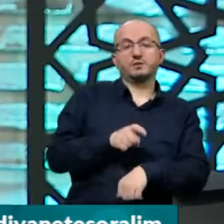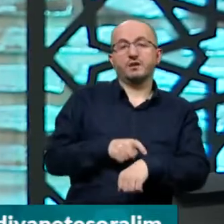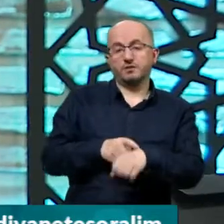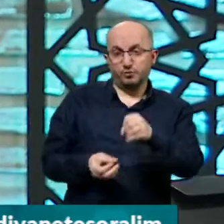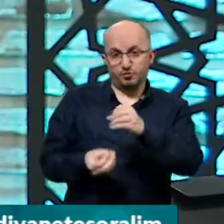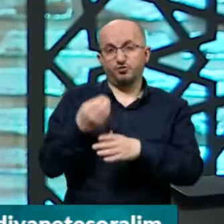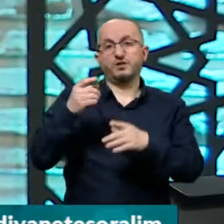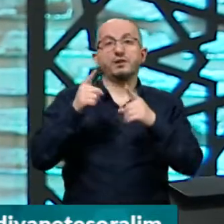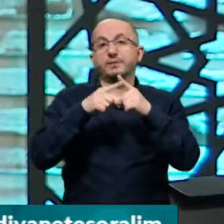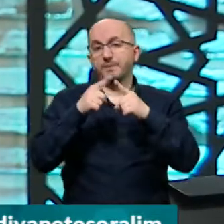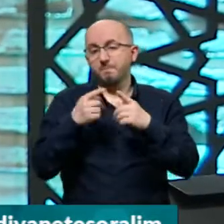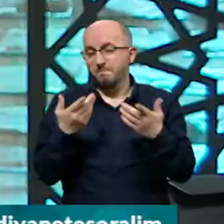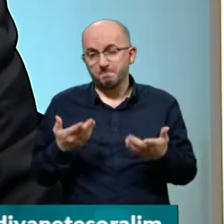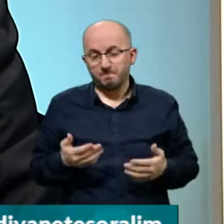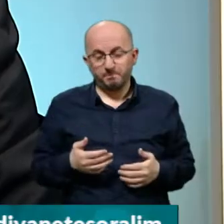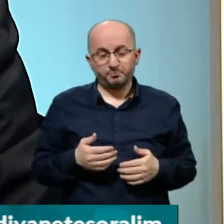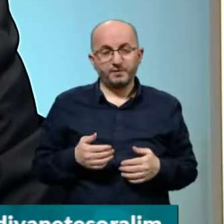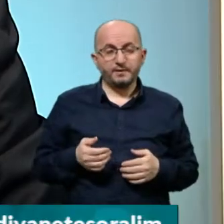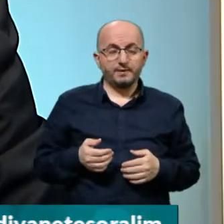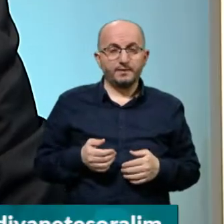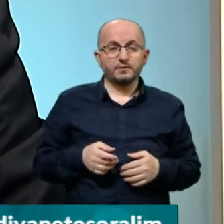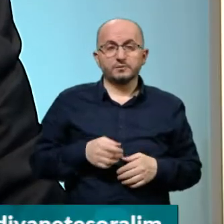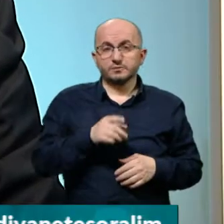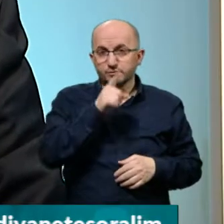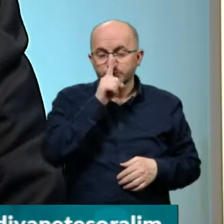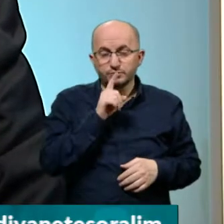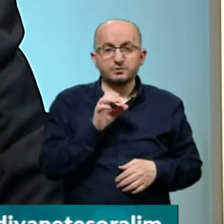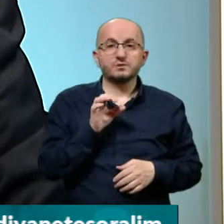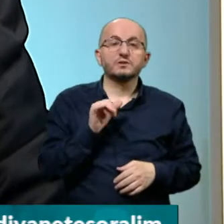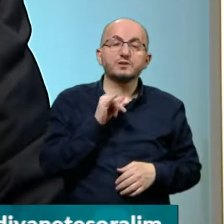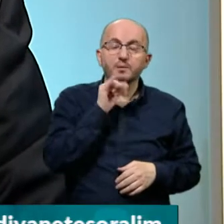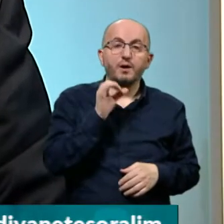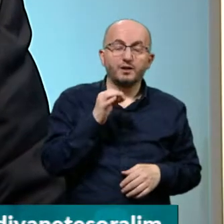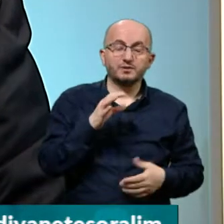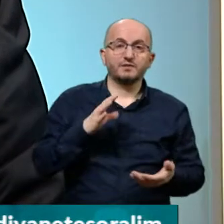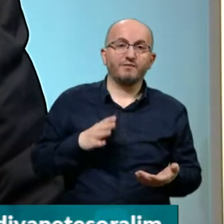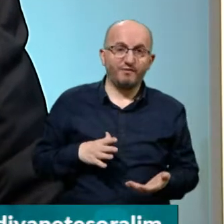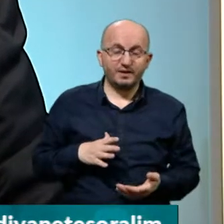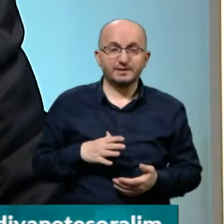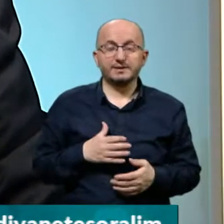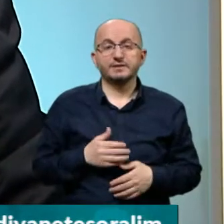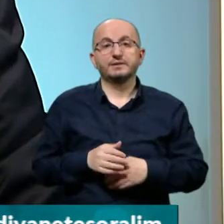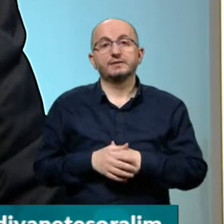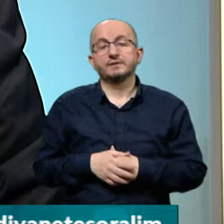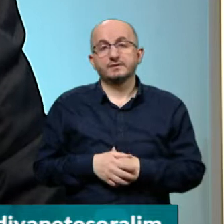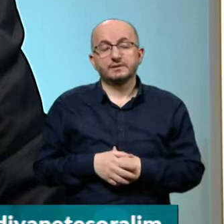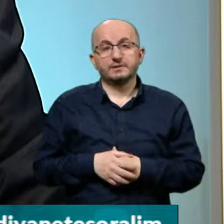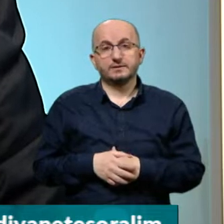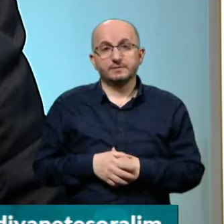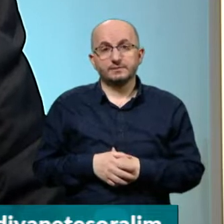çıkan meblağ üzerinden mi vereceğiz diyor yani şöyle düşünen 100 gram altını var bu kardeşimizin 100 gram altında ne yapacak